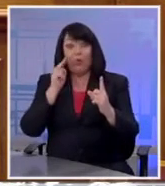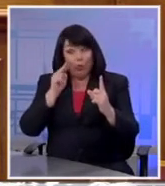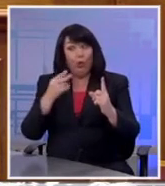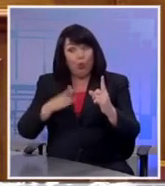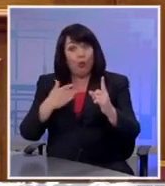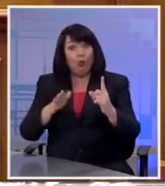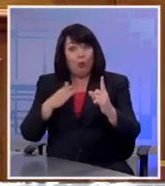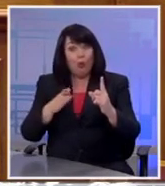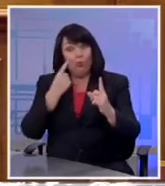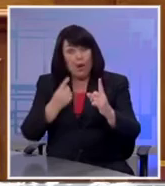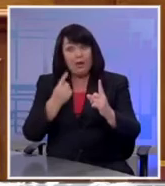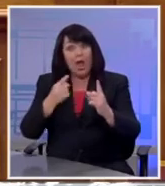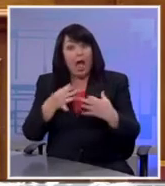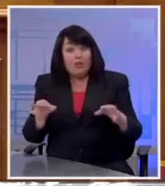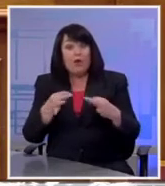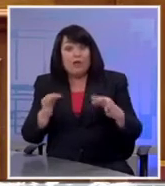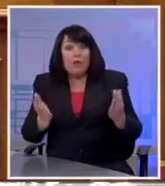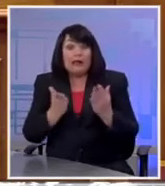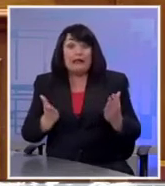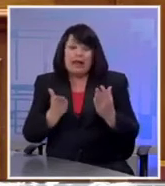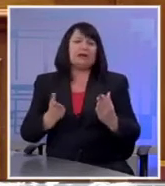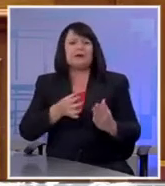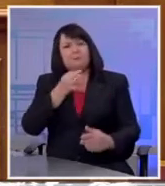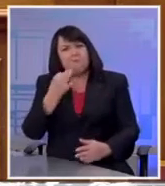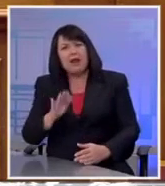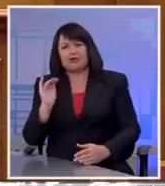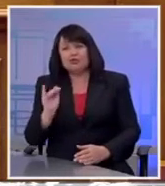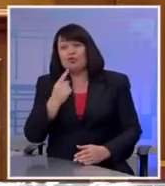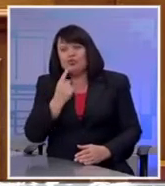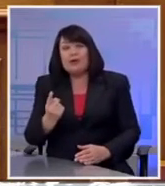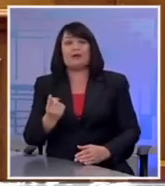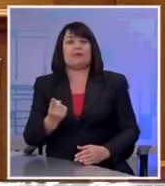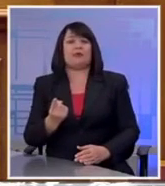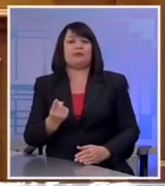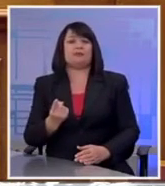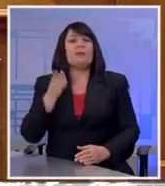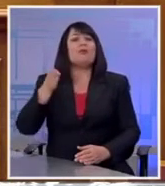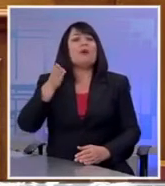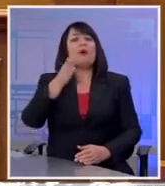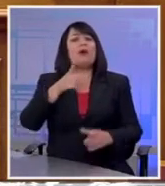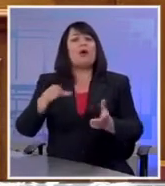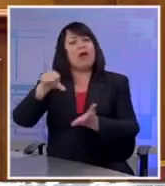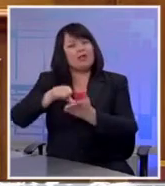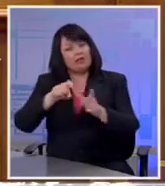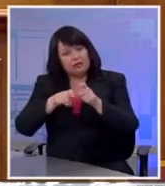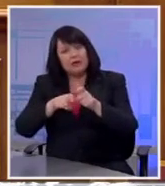το είχα εντοπίσει, τη φούσκα, το κενό. Αλλά το έλεγα κάτω, γιατί κάνω, λέει, και υπεργολαβίες εταιριών των Αθηνών.